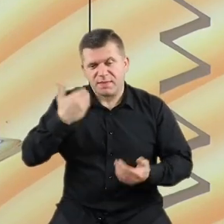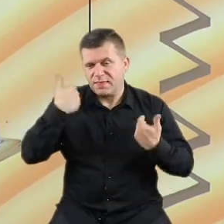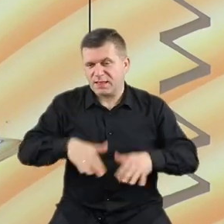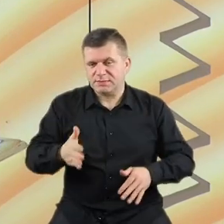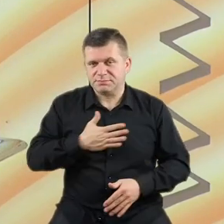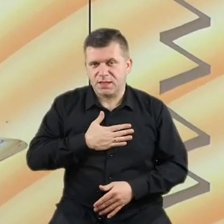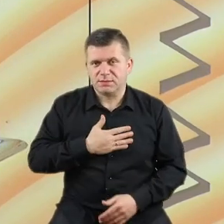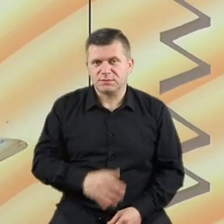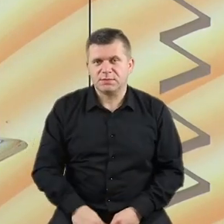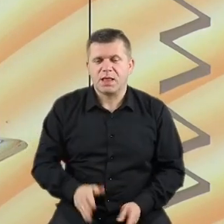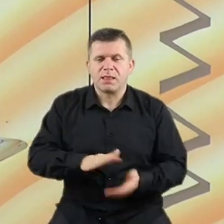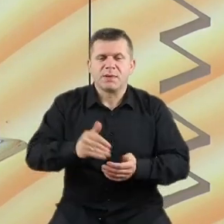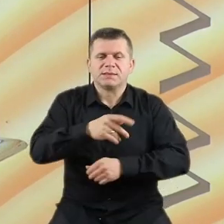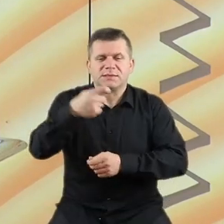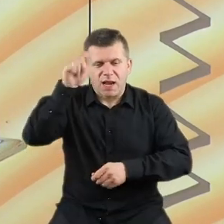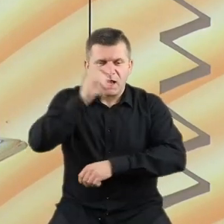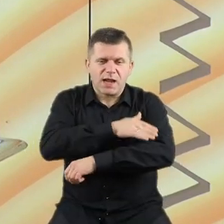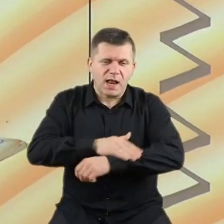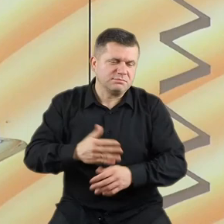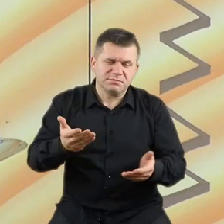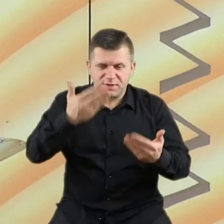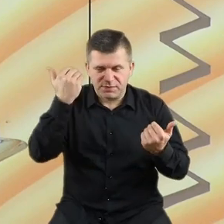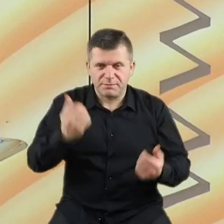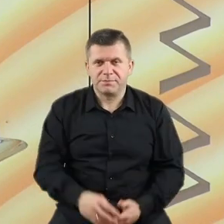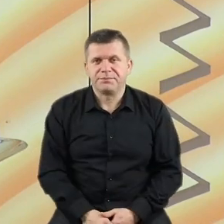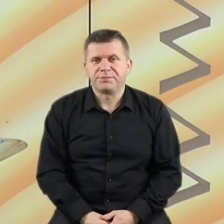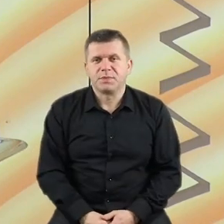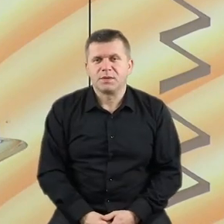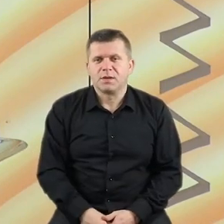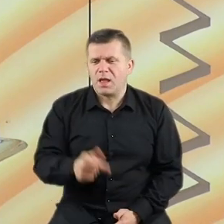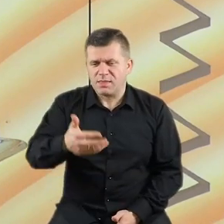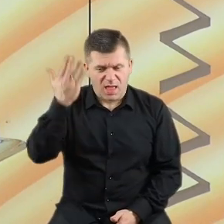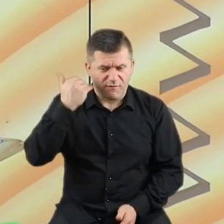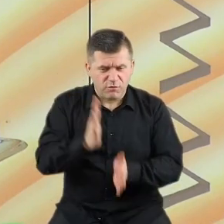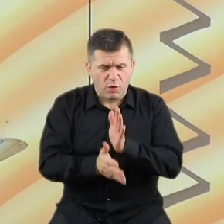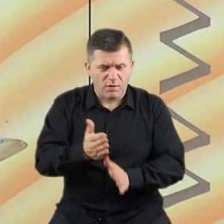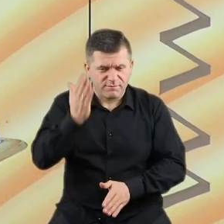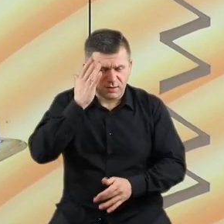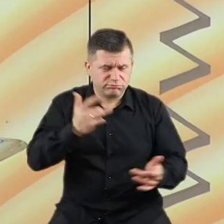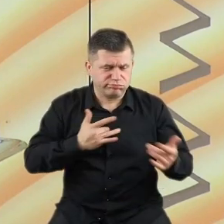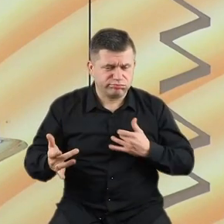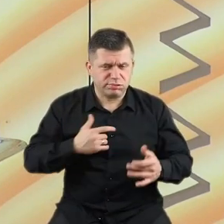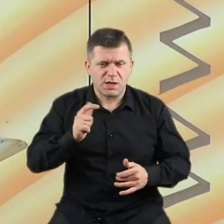ale zwłaszcza ze Strażą Graniczną, ale no to jak to musiało być w czasie wojny,